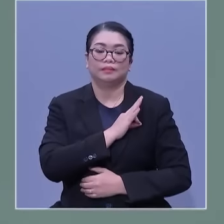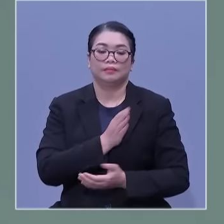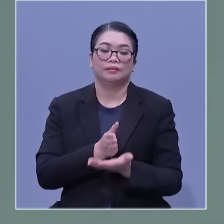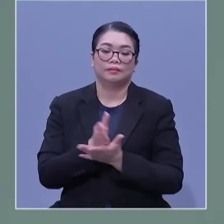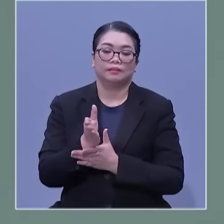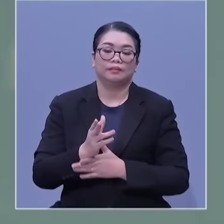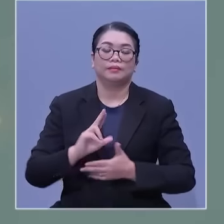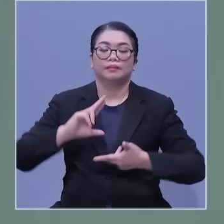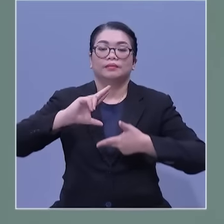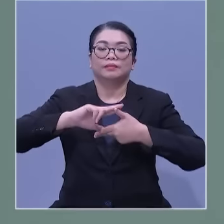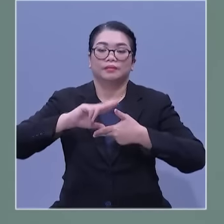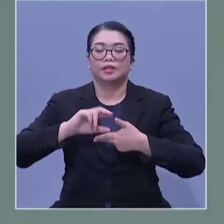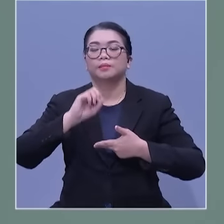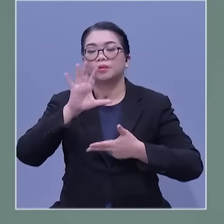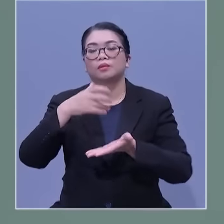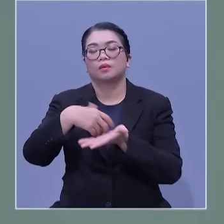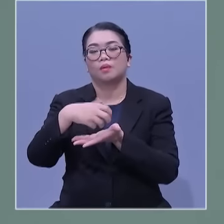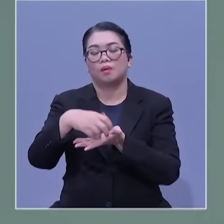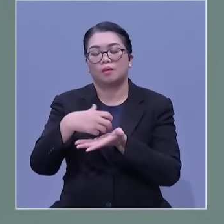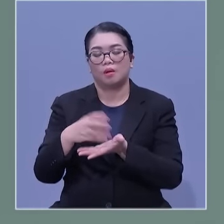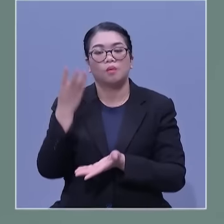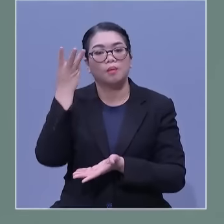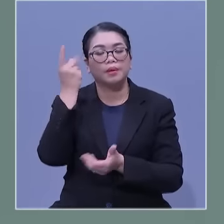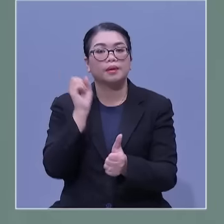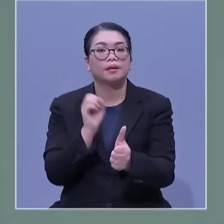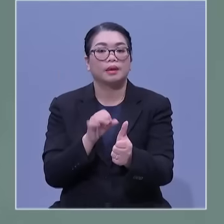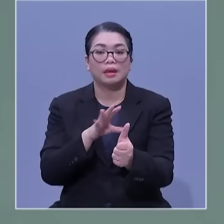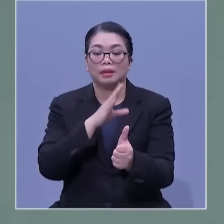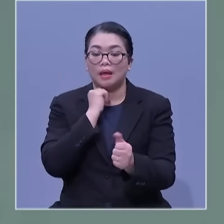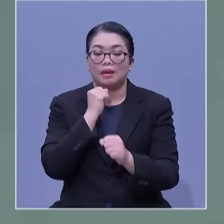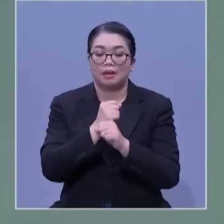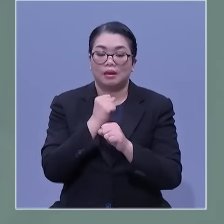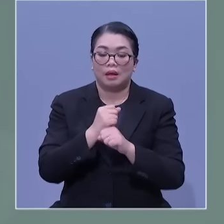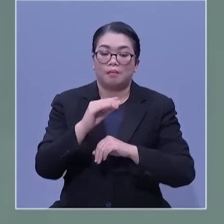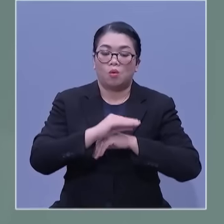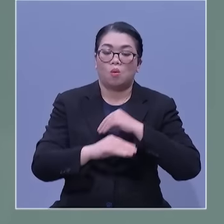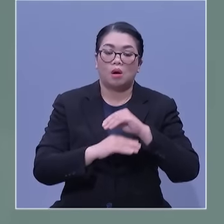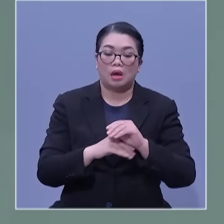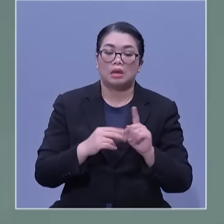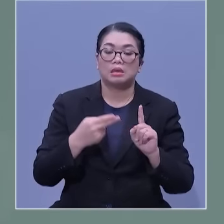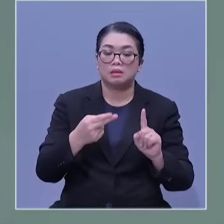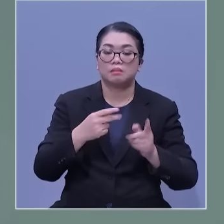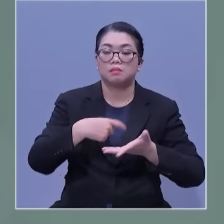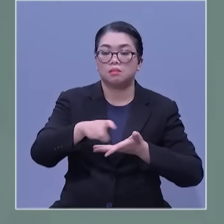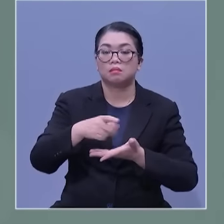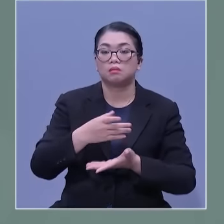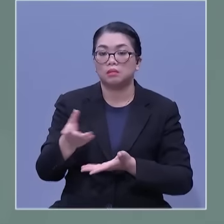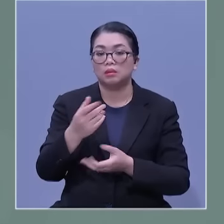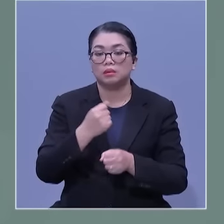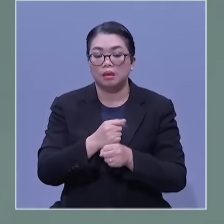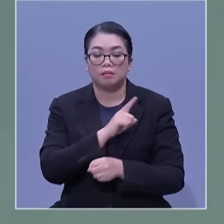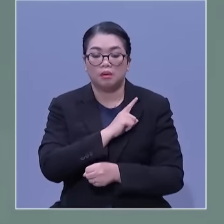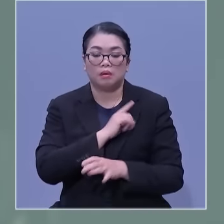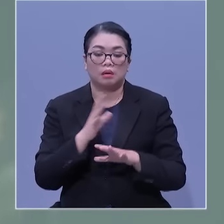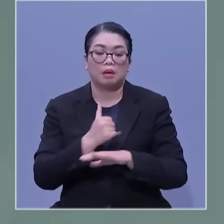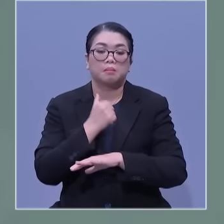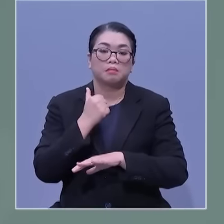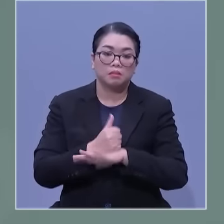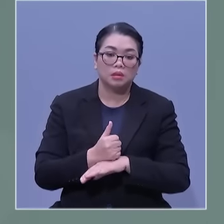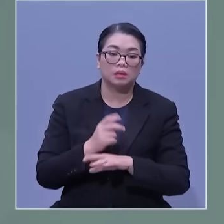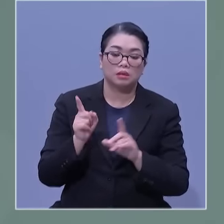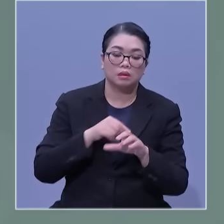พรรคพลังประชารัฐนะคะให้ความเห็นเอาไว้หากไม่ทำโครงการนี้ต่อก็ถือว่าเป็นความรับผิดชอบทางด้าน